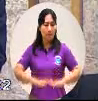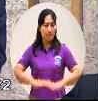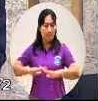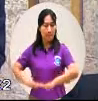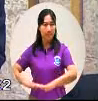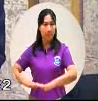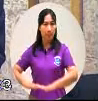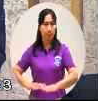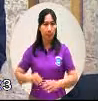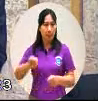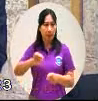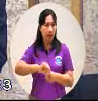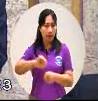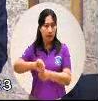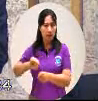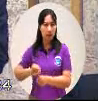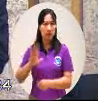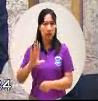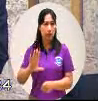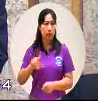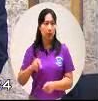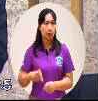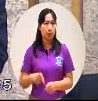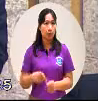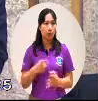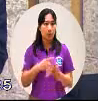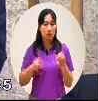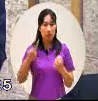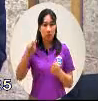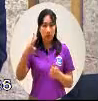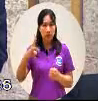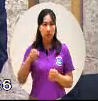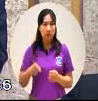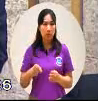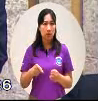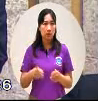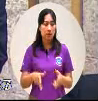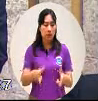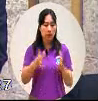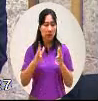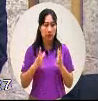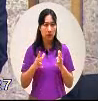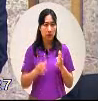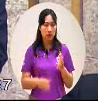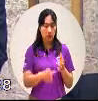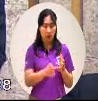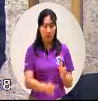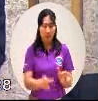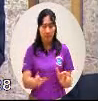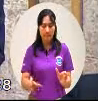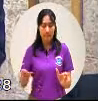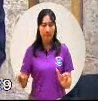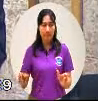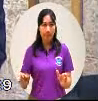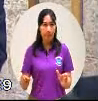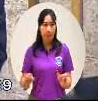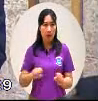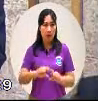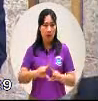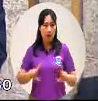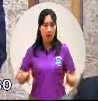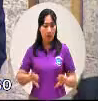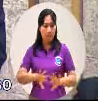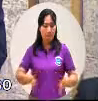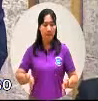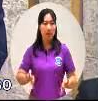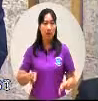已经分批呢，希望呢就是把这个垮距加大，就是避免刚刚科员讲的，就是比方说那个土石